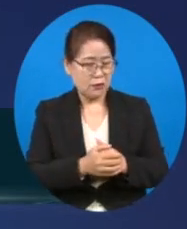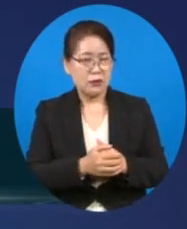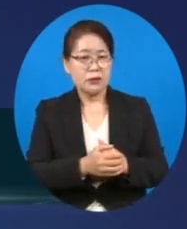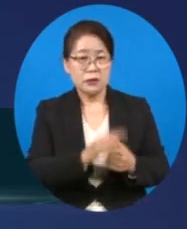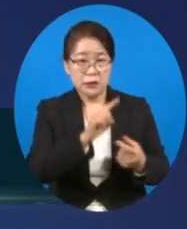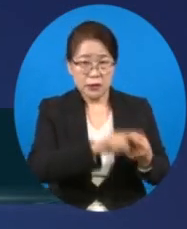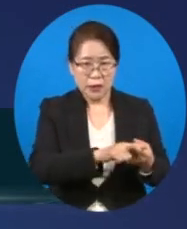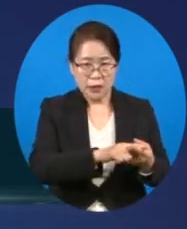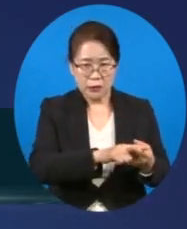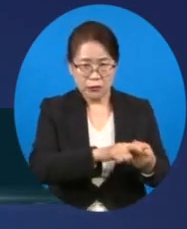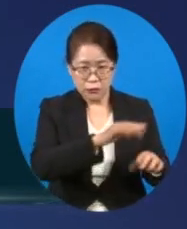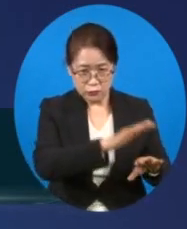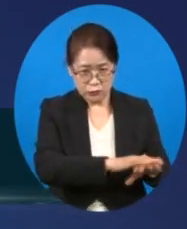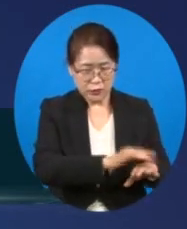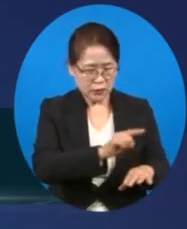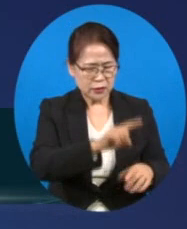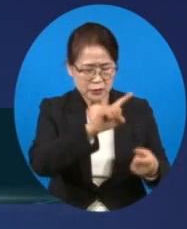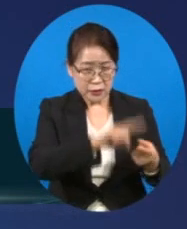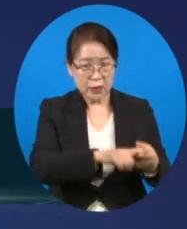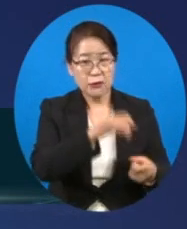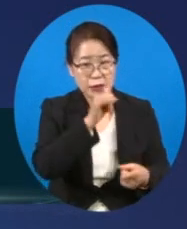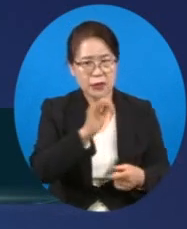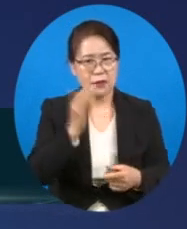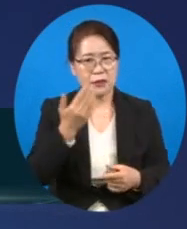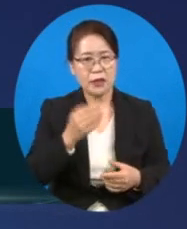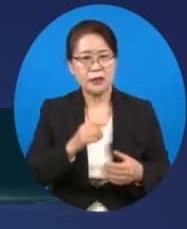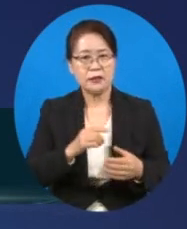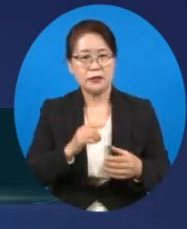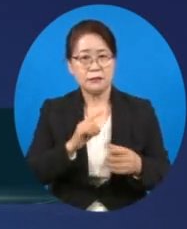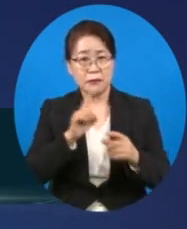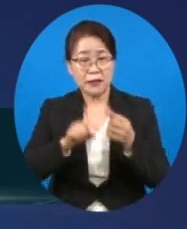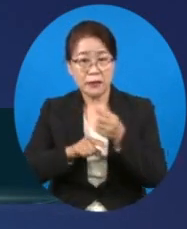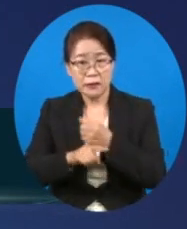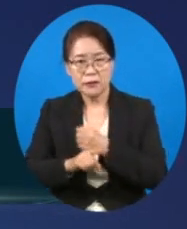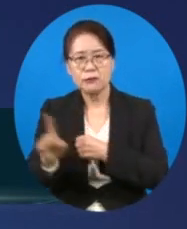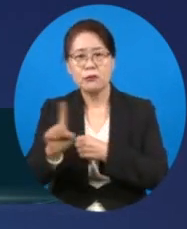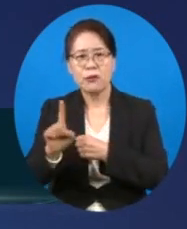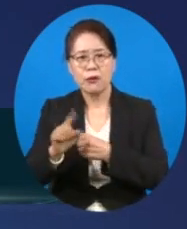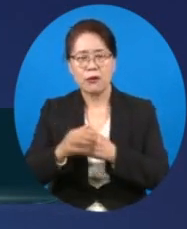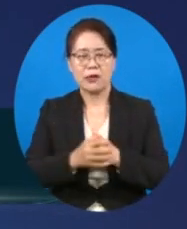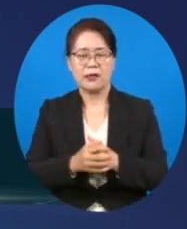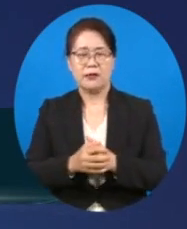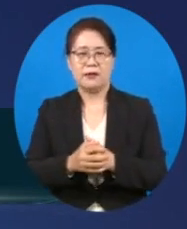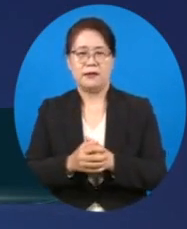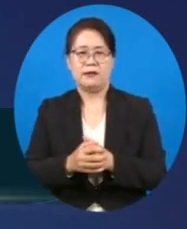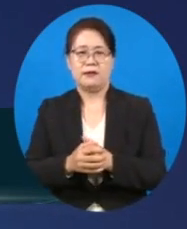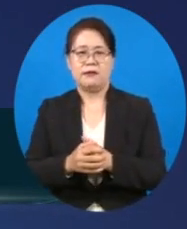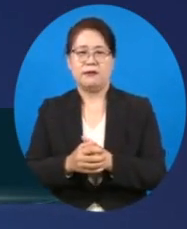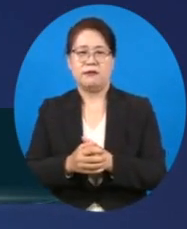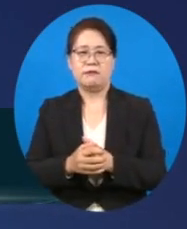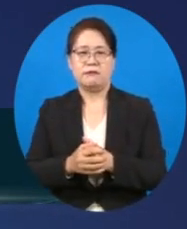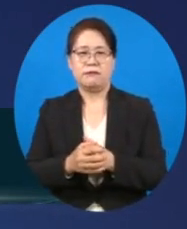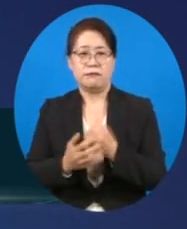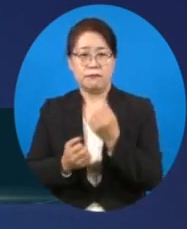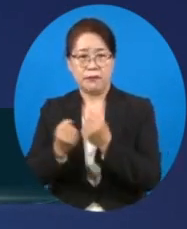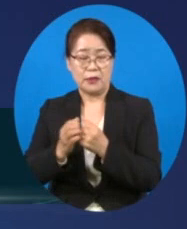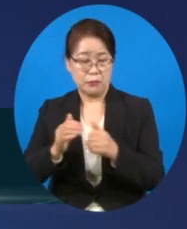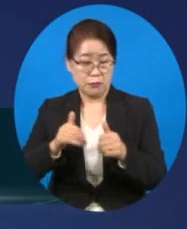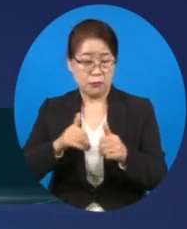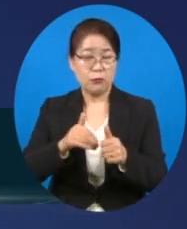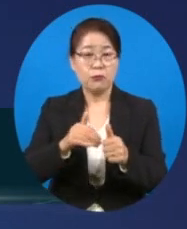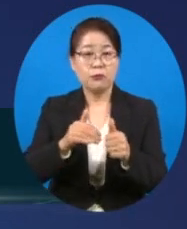그대로 있으리라고 하는이 말씀은 무슨 의미일까요 이 말은요 보냄을